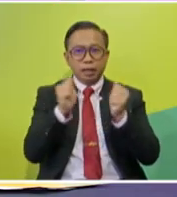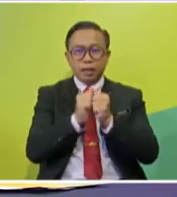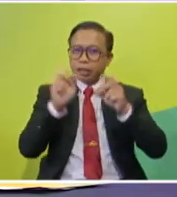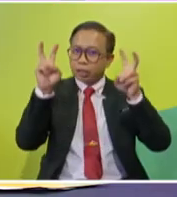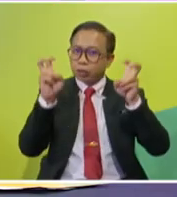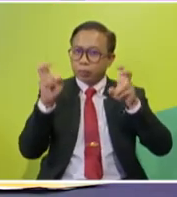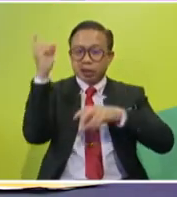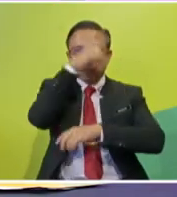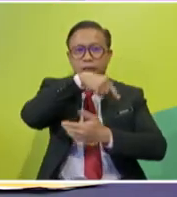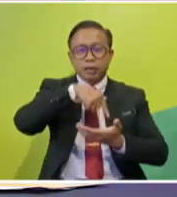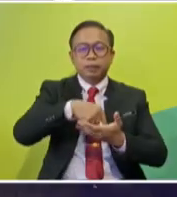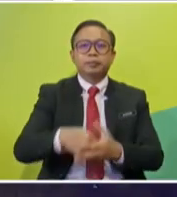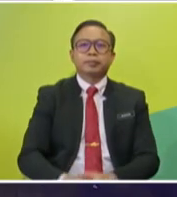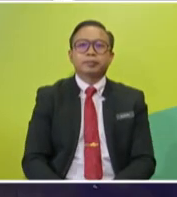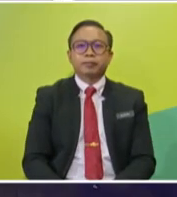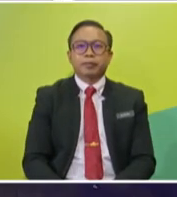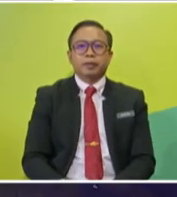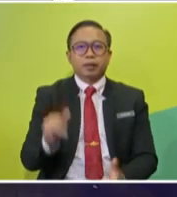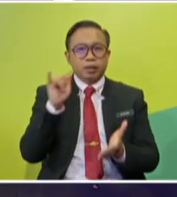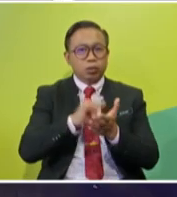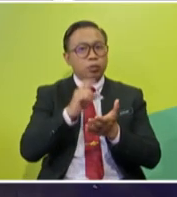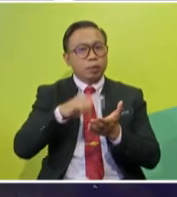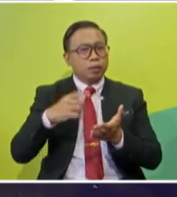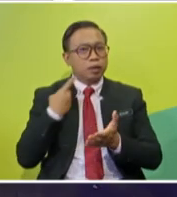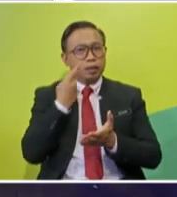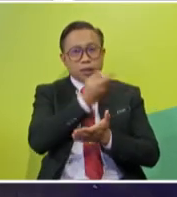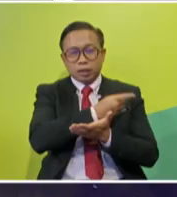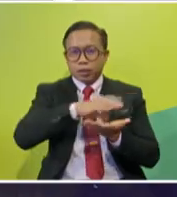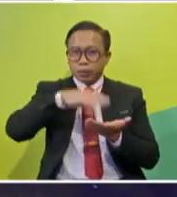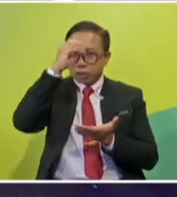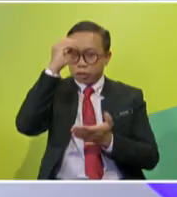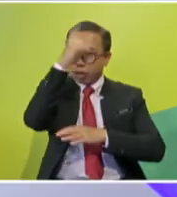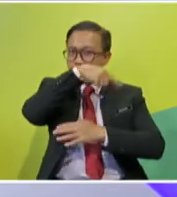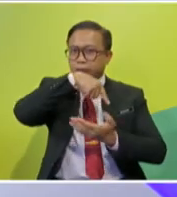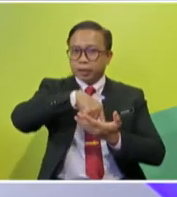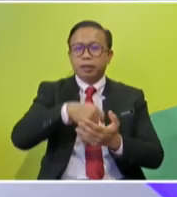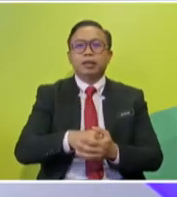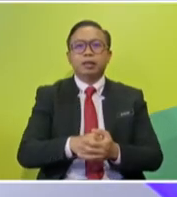topik kita hari ini Nah itulah aku yang akan kita pelajari pada hari ini